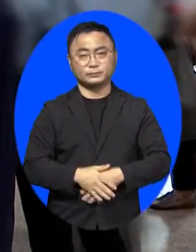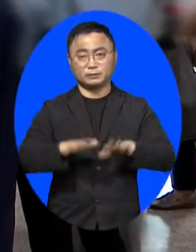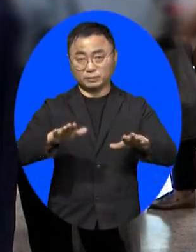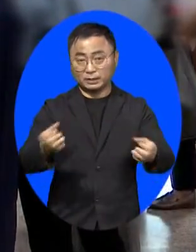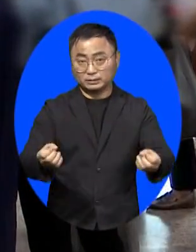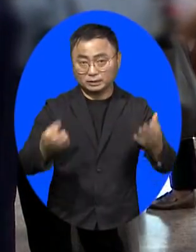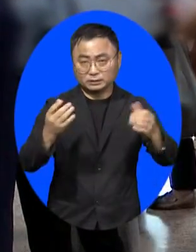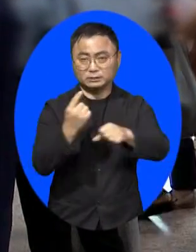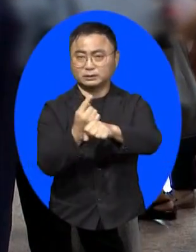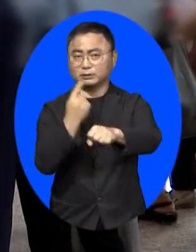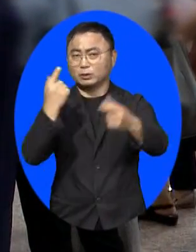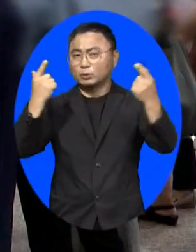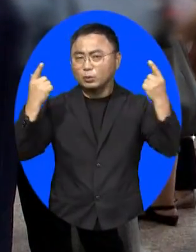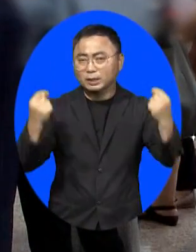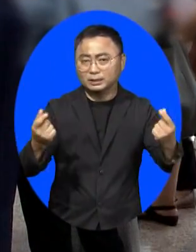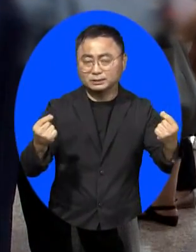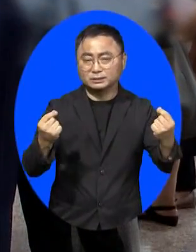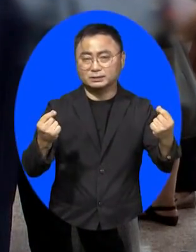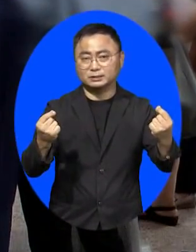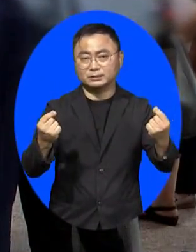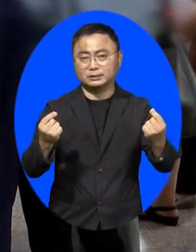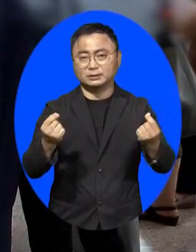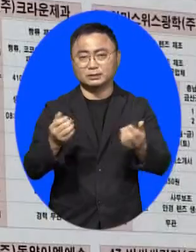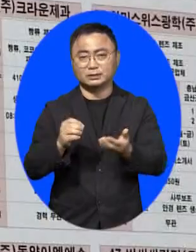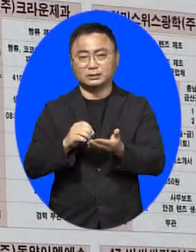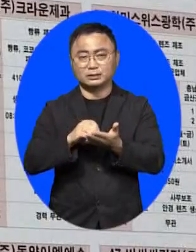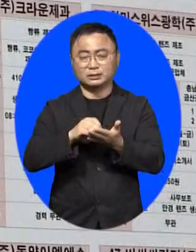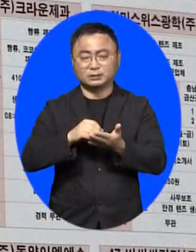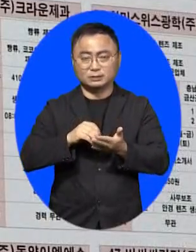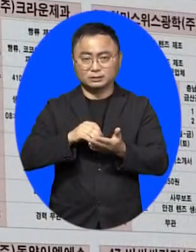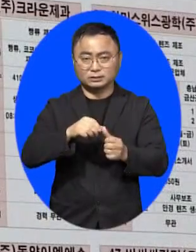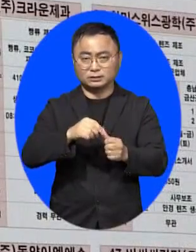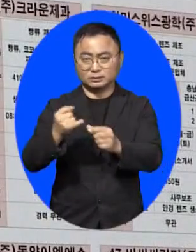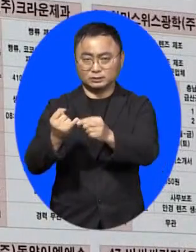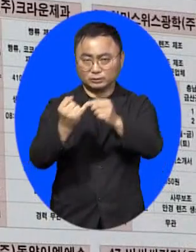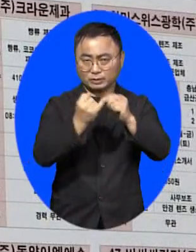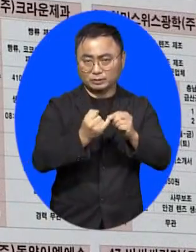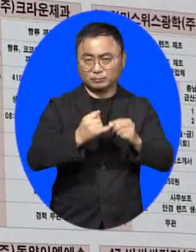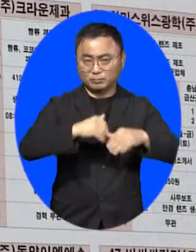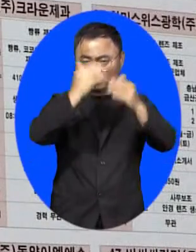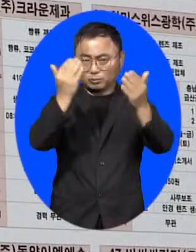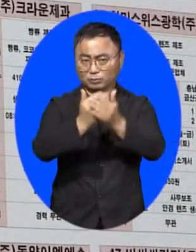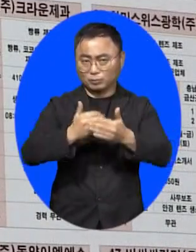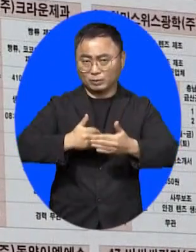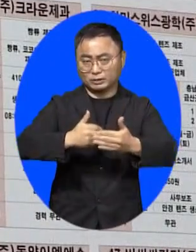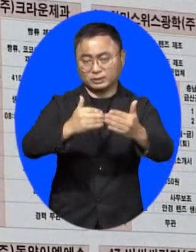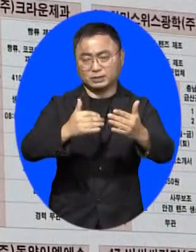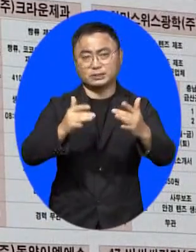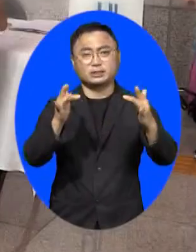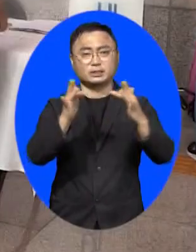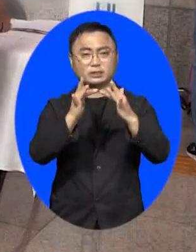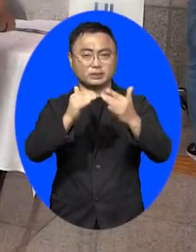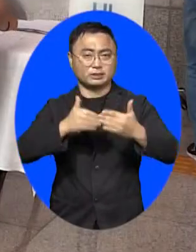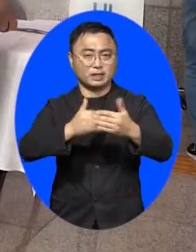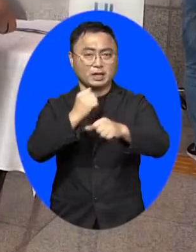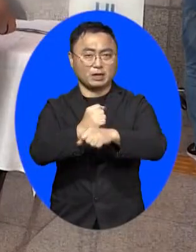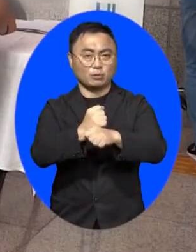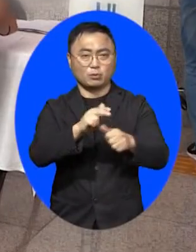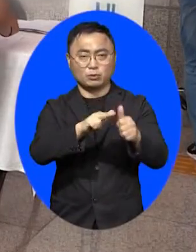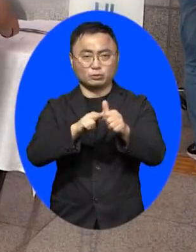이번 취업박람회 는 지난해와 마찬가지로 채용 전 과정이 비대면 으로 진행되며 채용정보